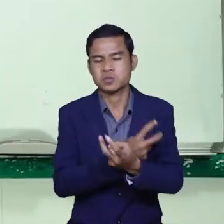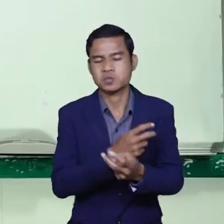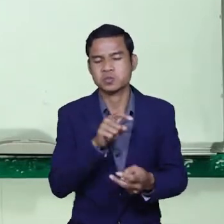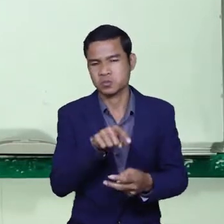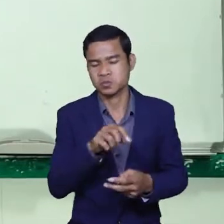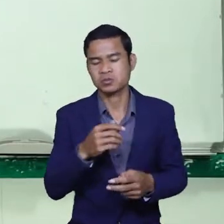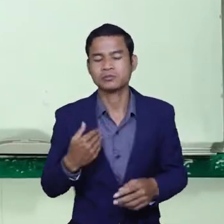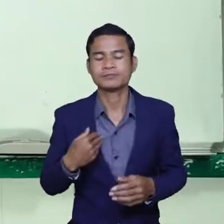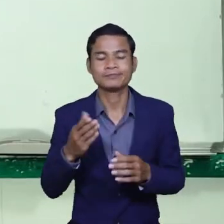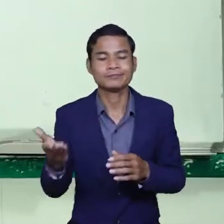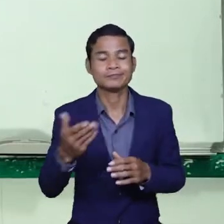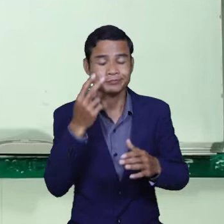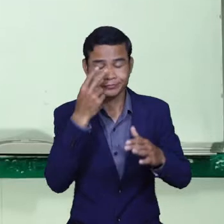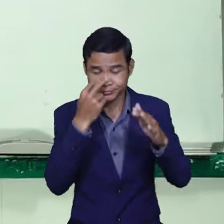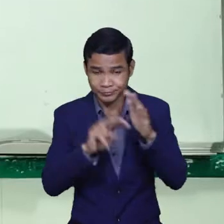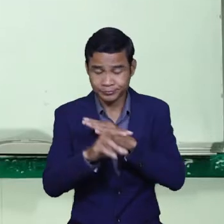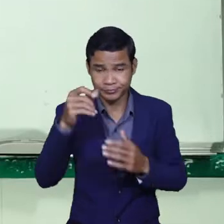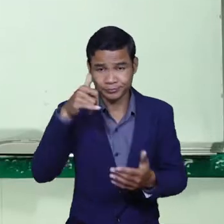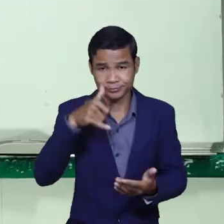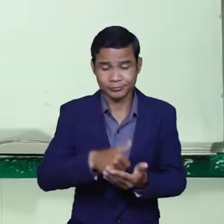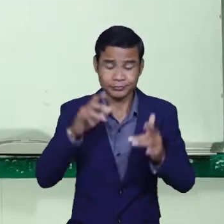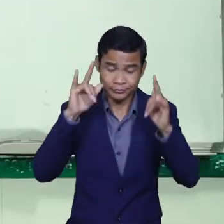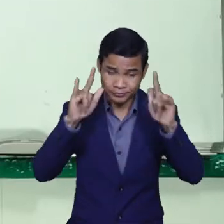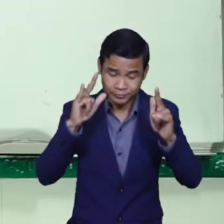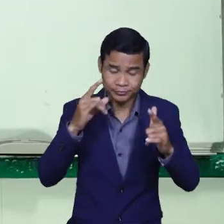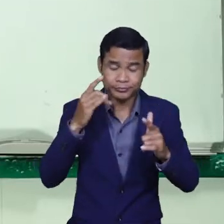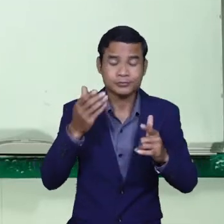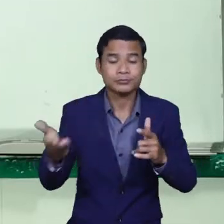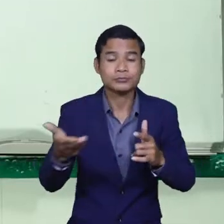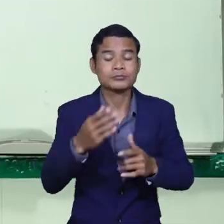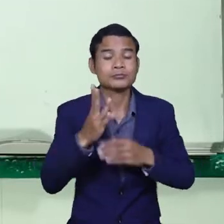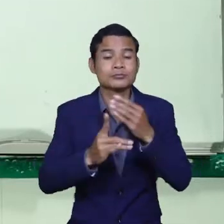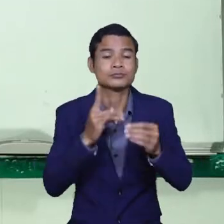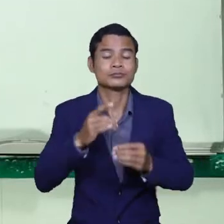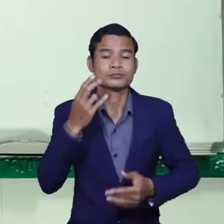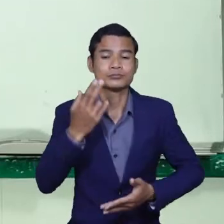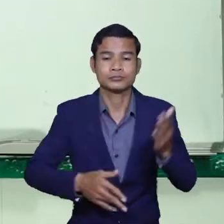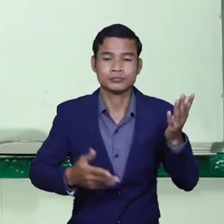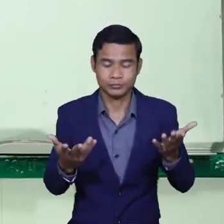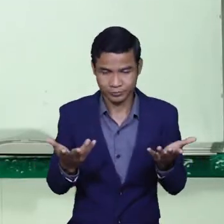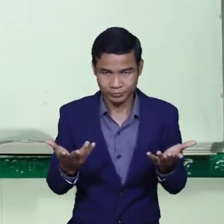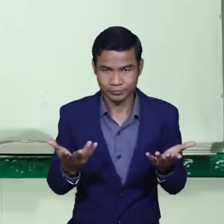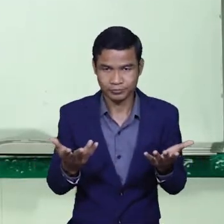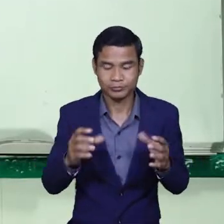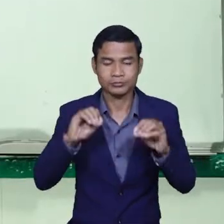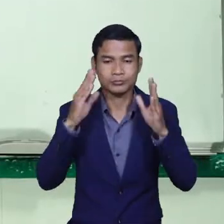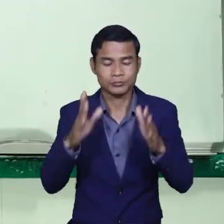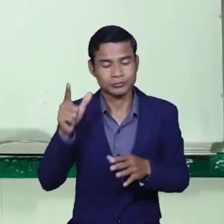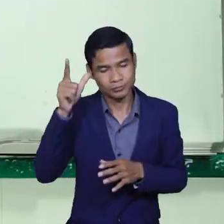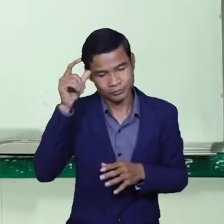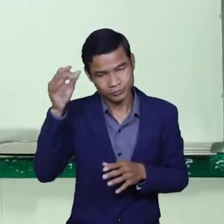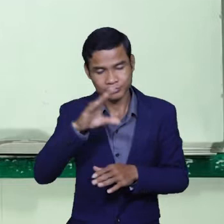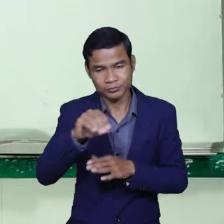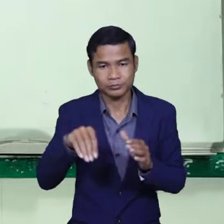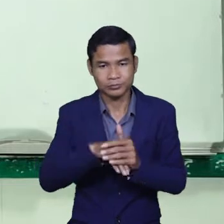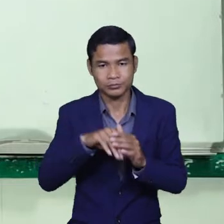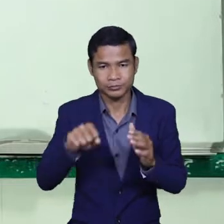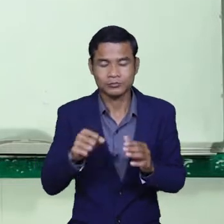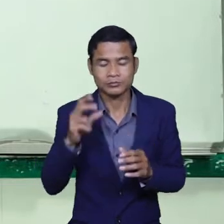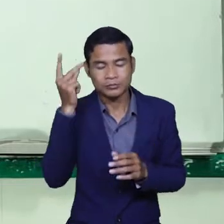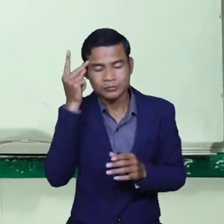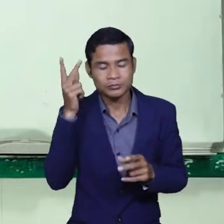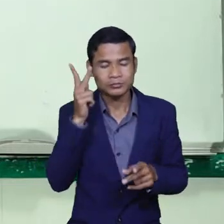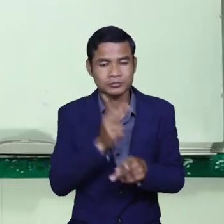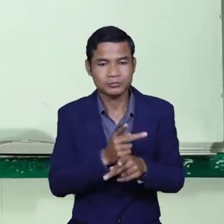តើកូនអាចទូទាយបានទេថាថ្ងៃនេះអ្នកគ្រូនឹងបង្រៀនកូនចាអំពីអ្វីចាអញ្ចឹងអ្នកគ្រូជឿថាកូនៗទាំងអស់គ្នាចាបានគិតទុ